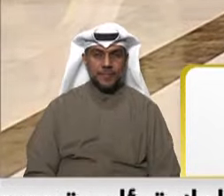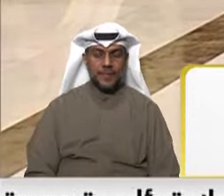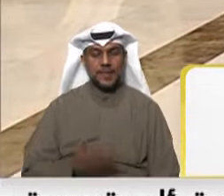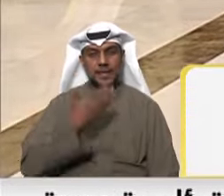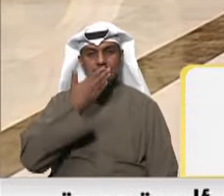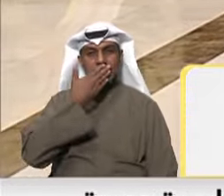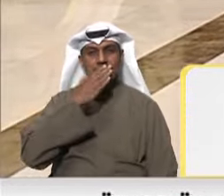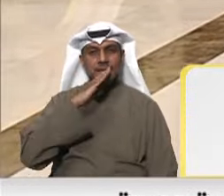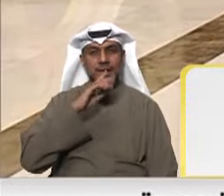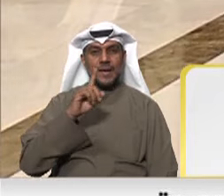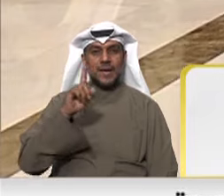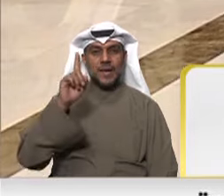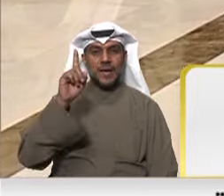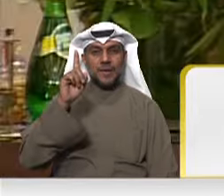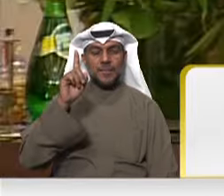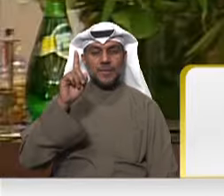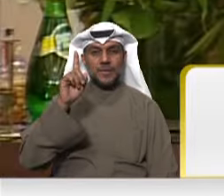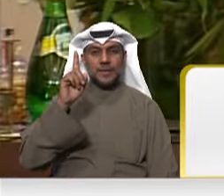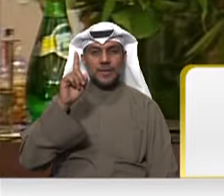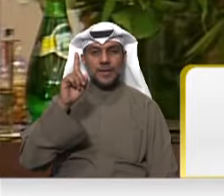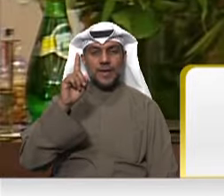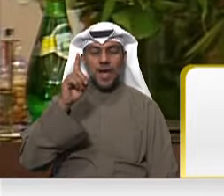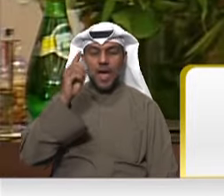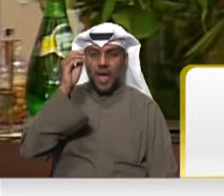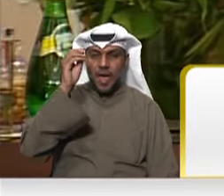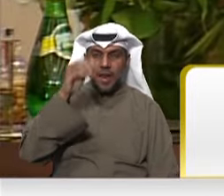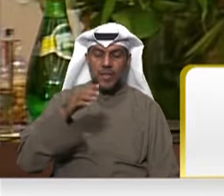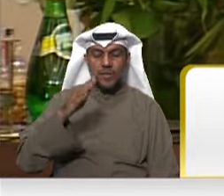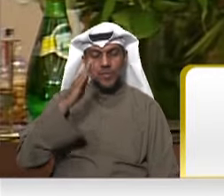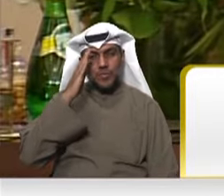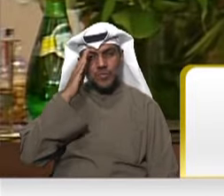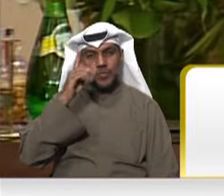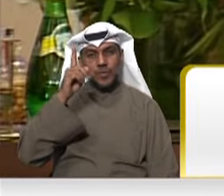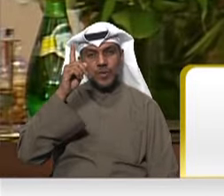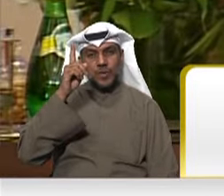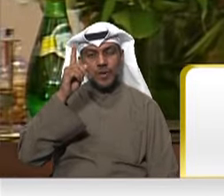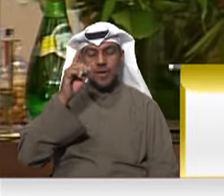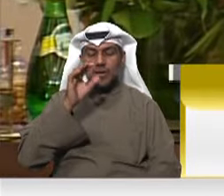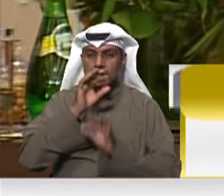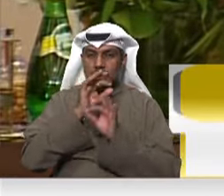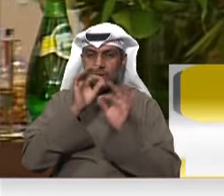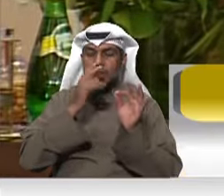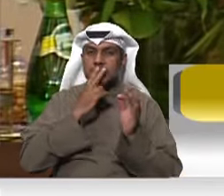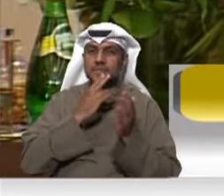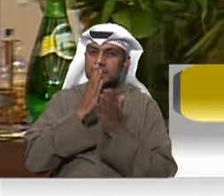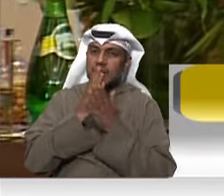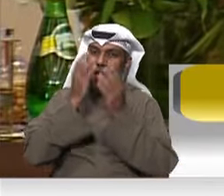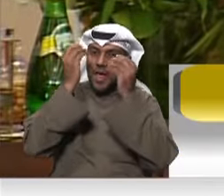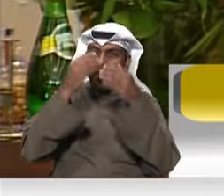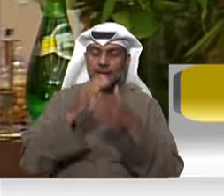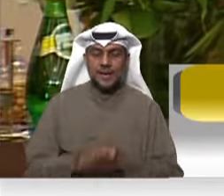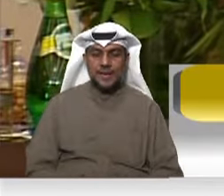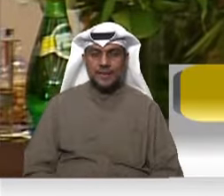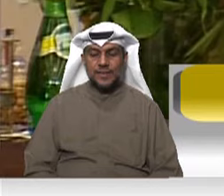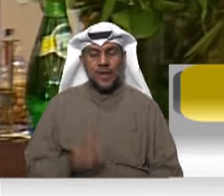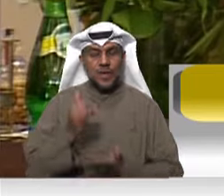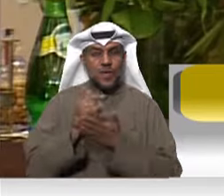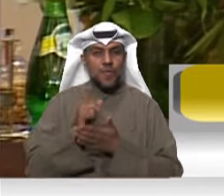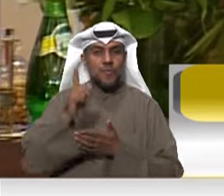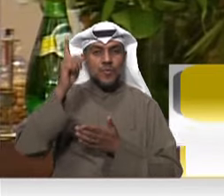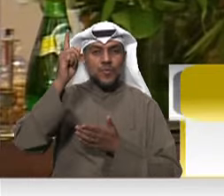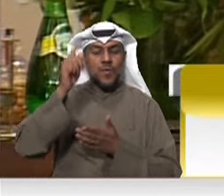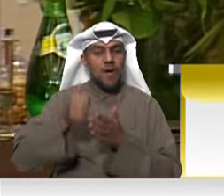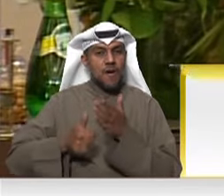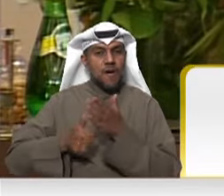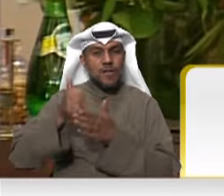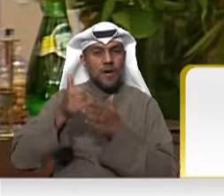الحمد لله الذي بفضله تتم الصالحات وبتوفيقه